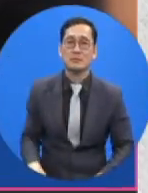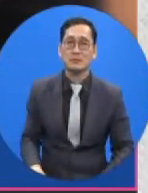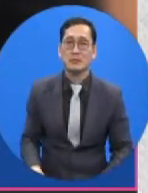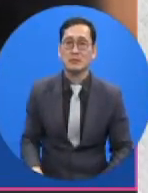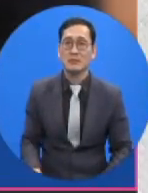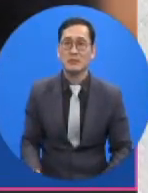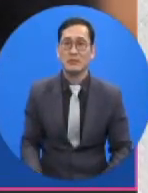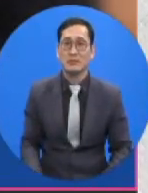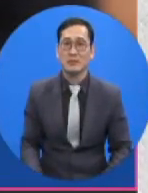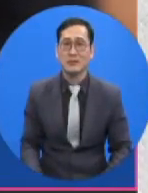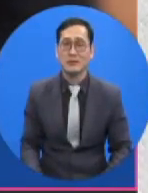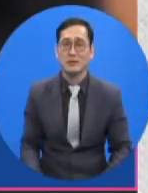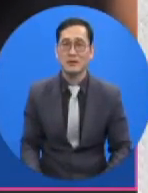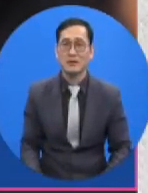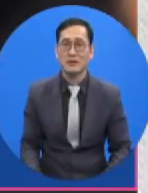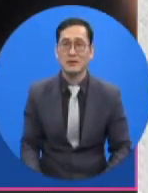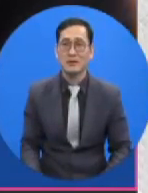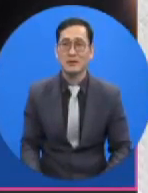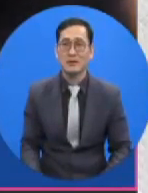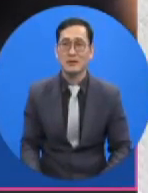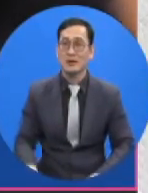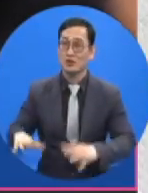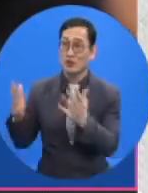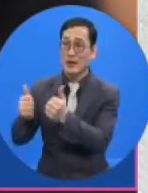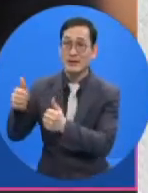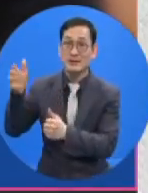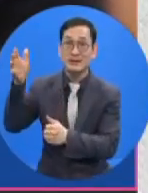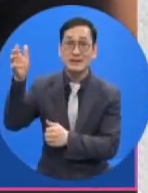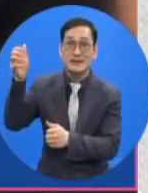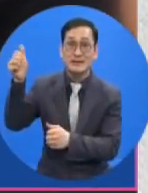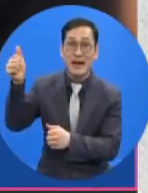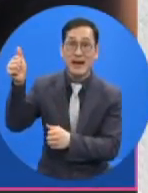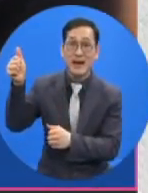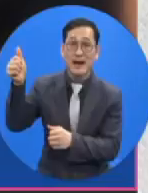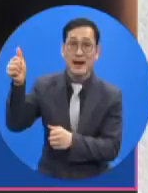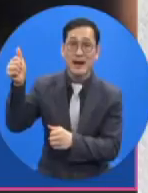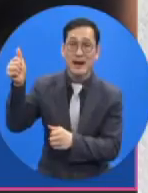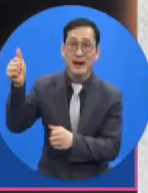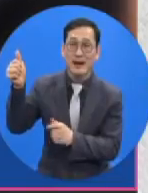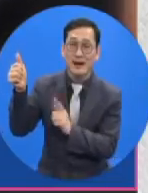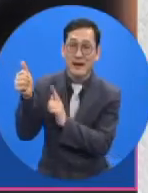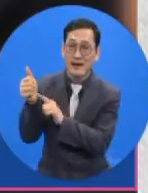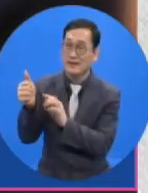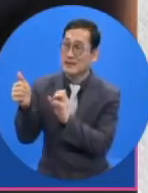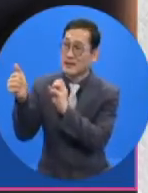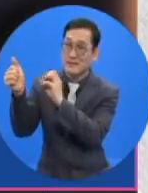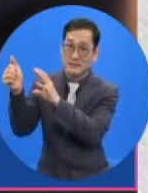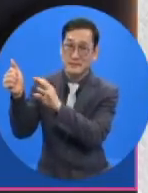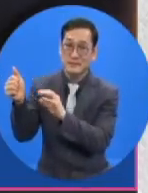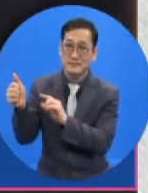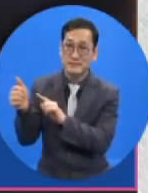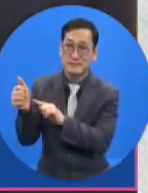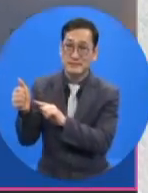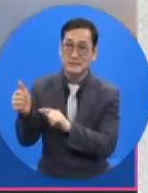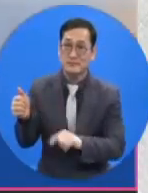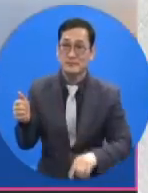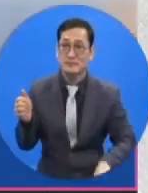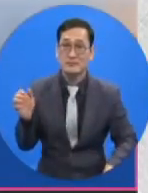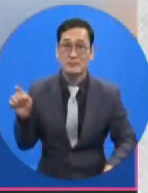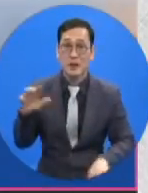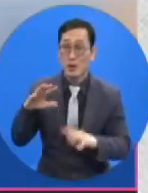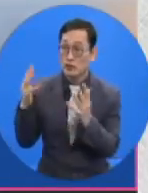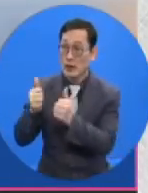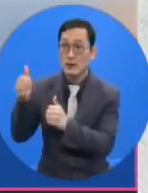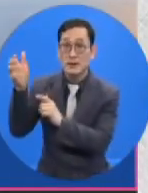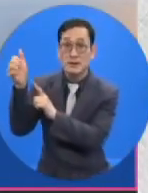한 거지 누가 이거를 문석균 후보의 개인적인 아버지라고 했겠느냐. 더군다나 저기 배경 보니까 국회의장 공간